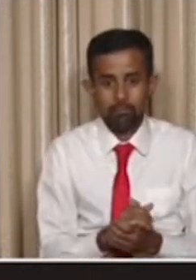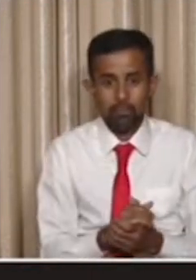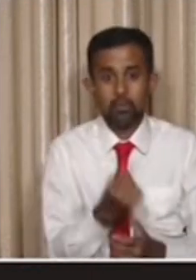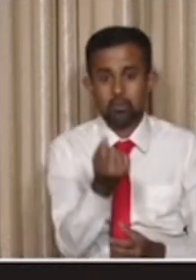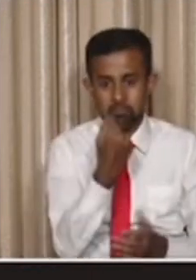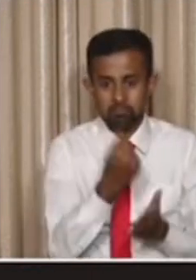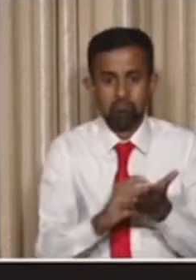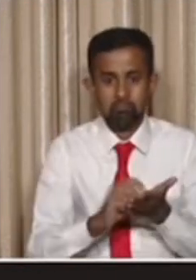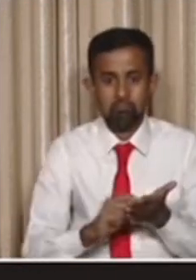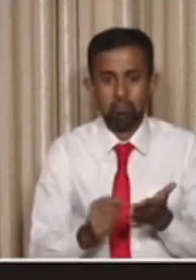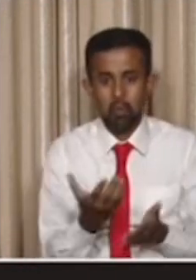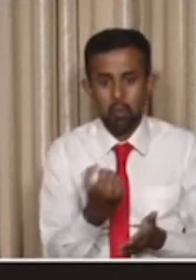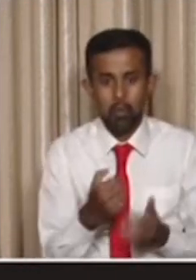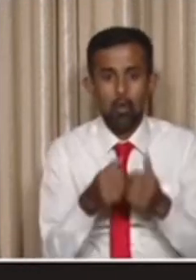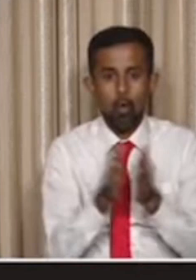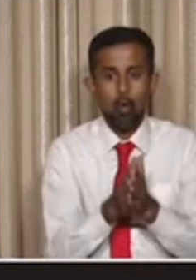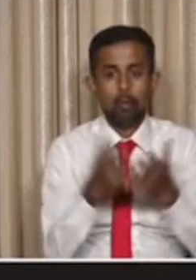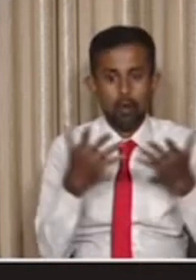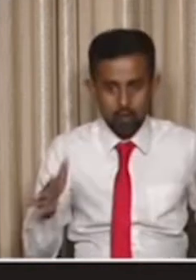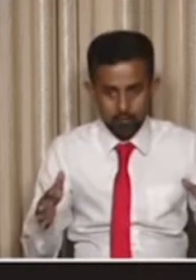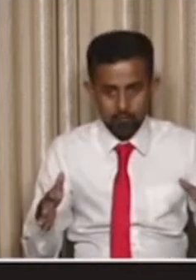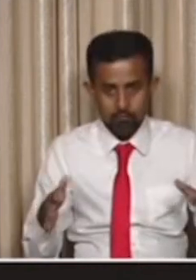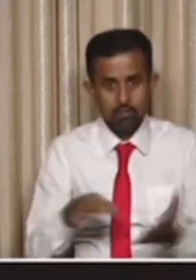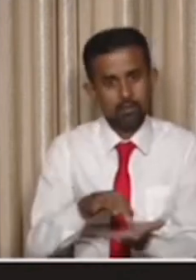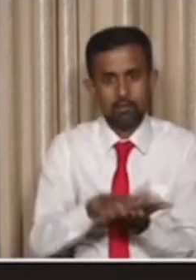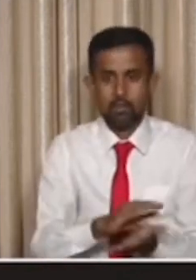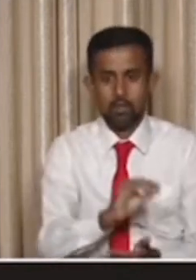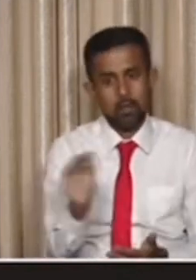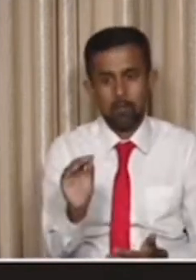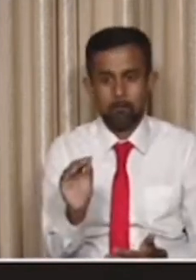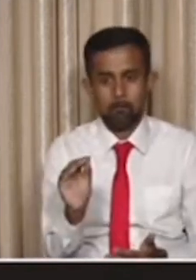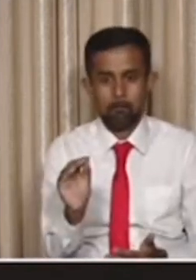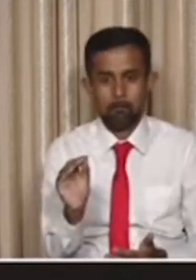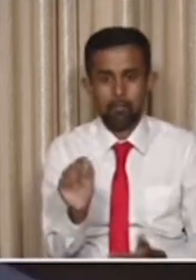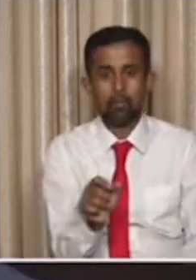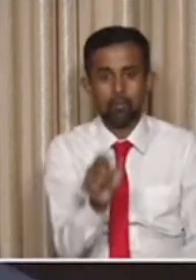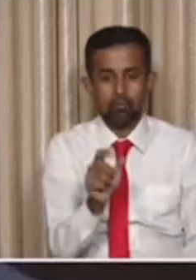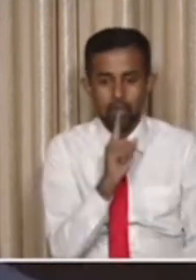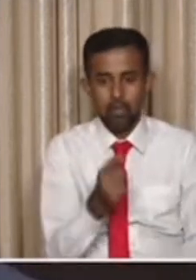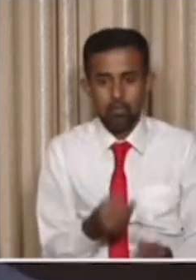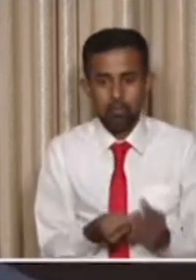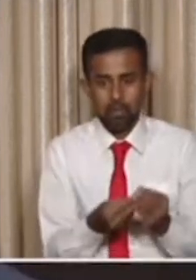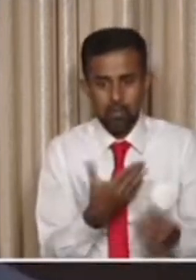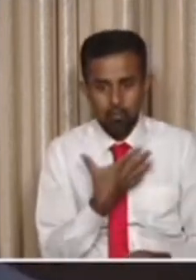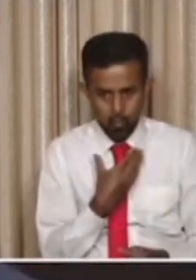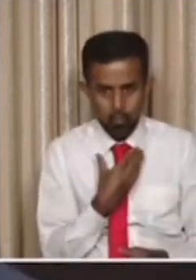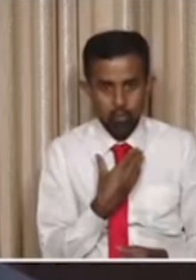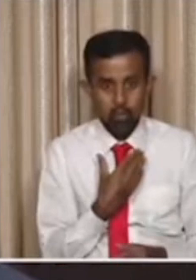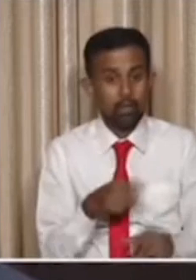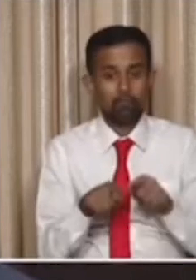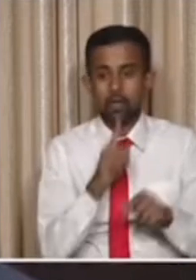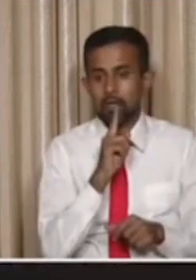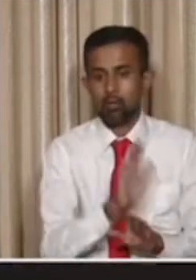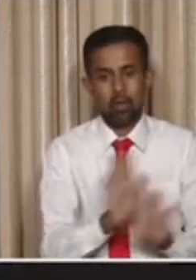prakasya kapita gan minum, esir marageni berlalu, pih mesambandi, tindu atin nanggu butuh mana? Egalu butuh mana? Kian ni mama idripat kerana asattya terus. Nya, he mukie noni